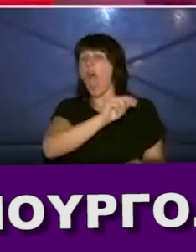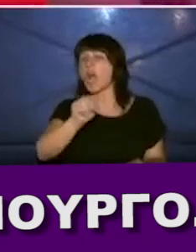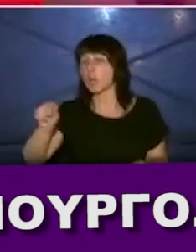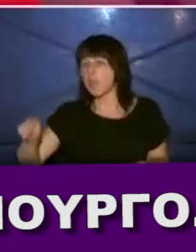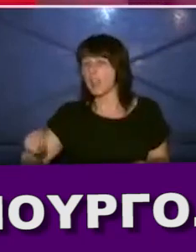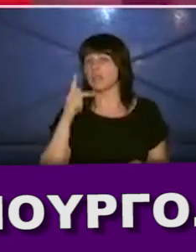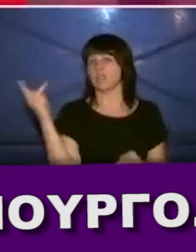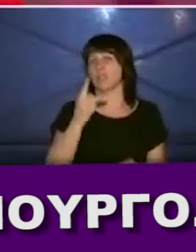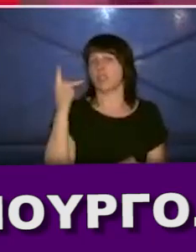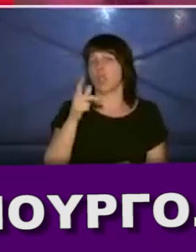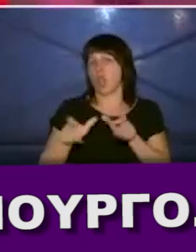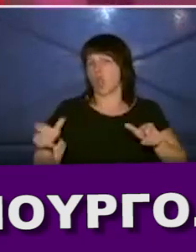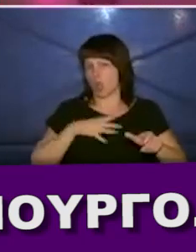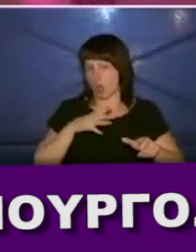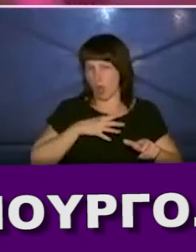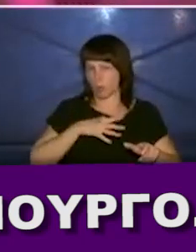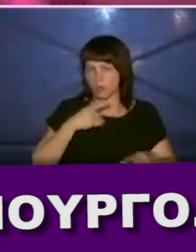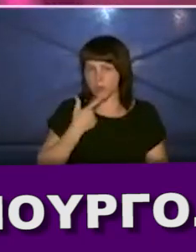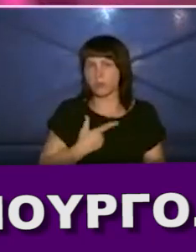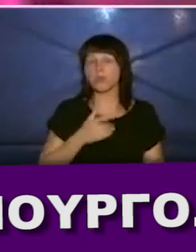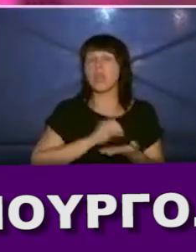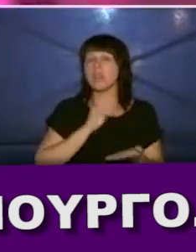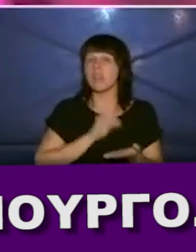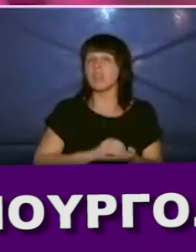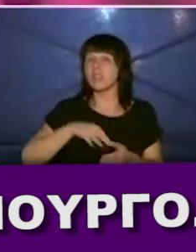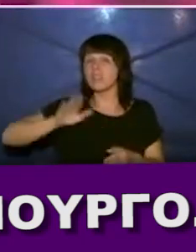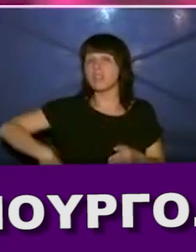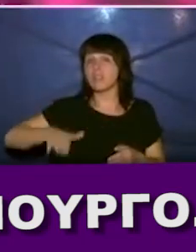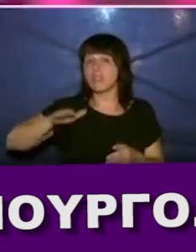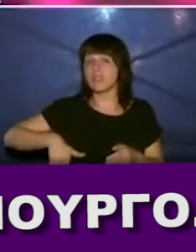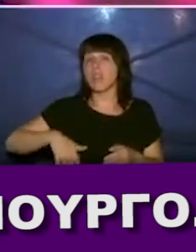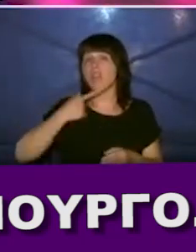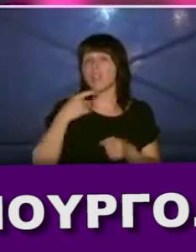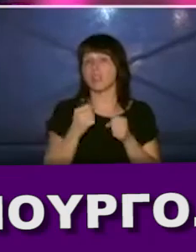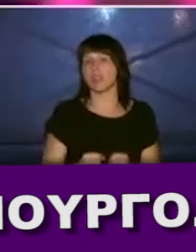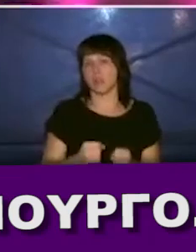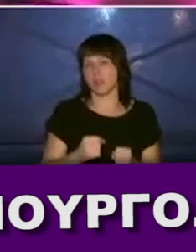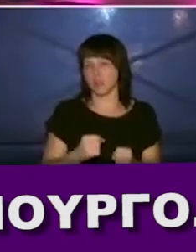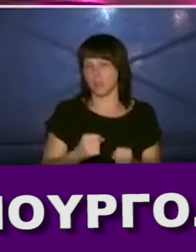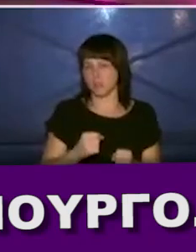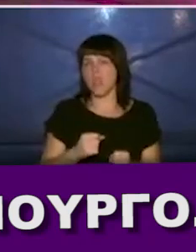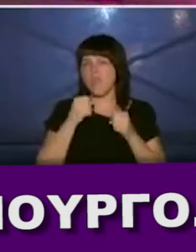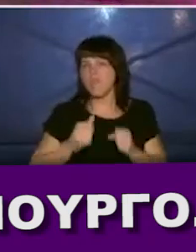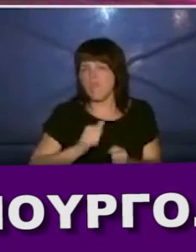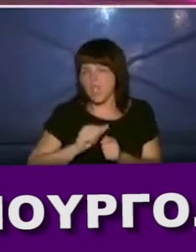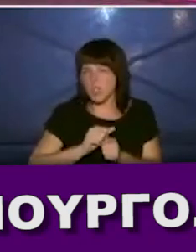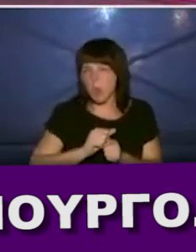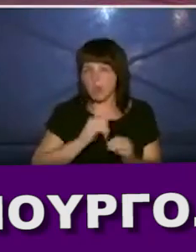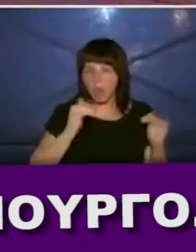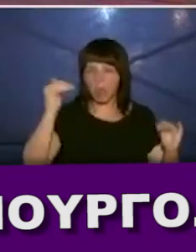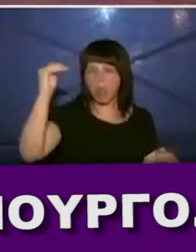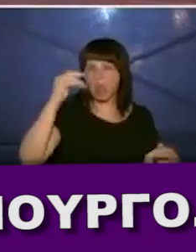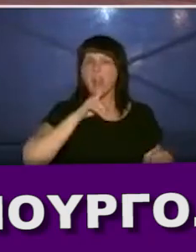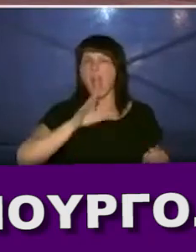της κοινωνικής πλειοψηφίας σε ολόκληρη την Ευρώπη. Σταθερά στις τελευταίες θέσεις στο βασικό μισθό και την αμοιβή